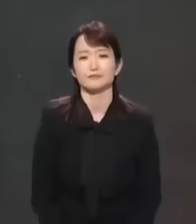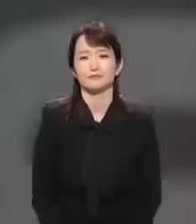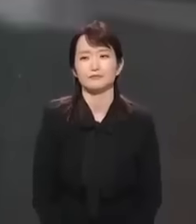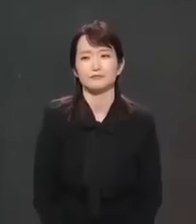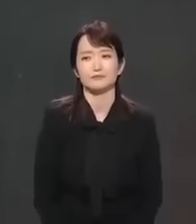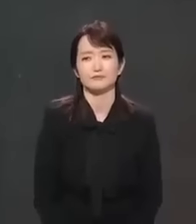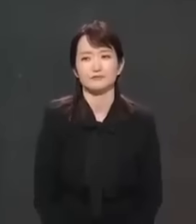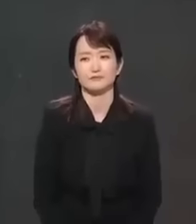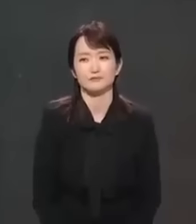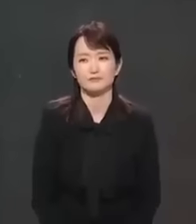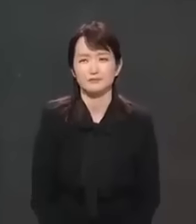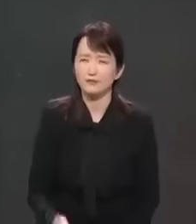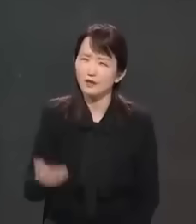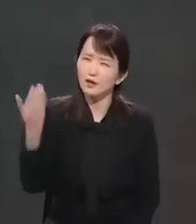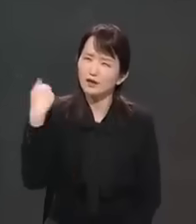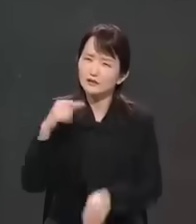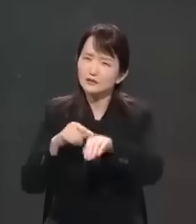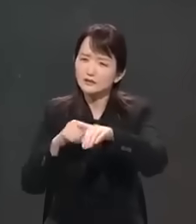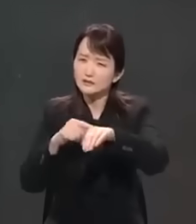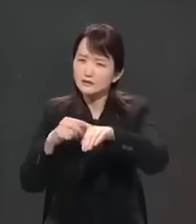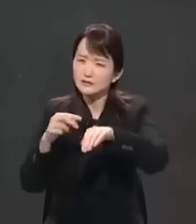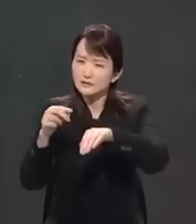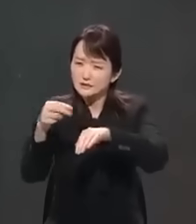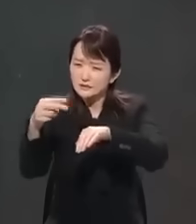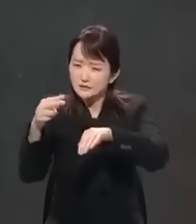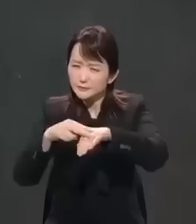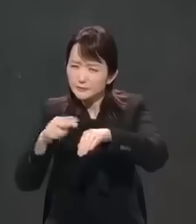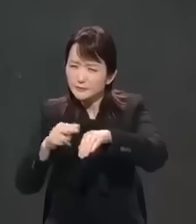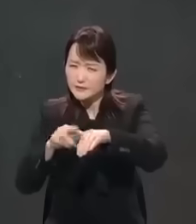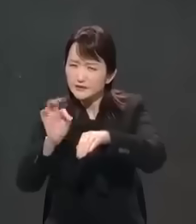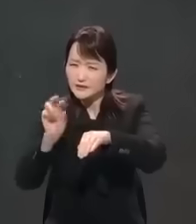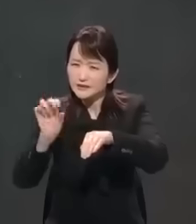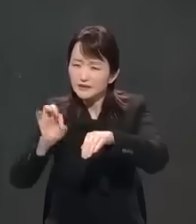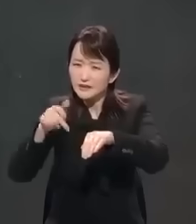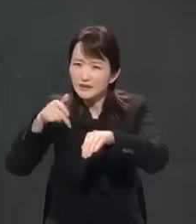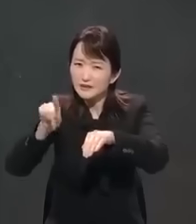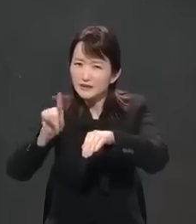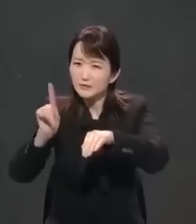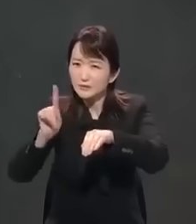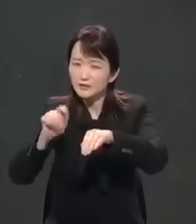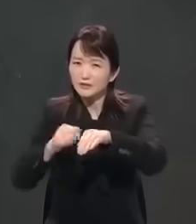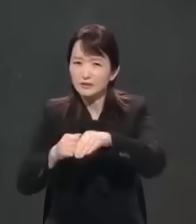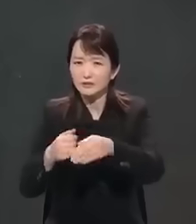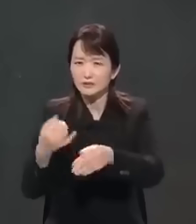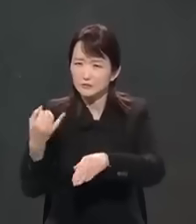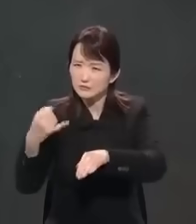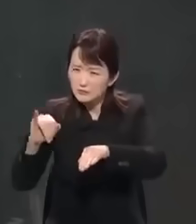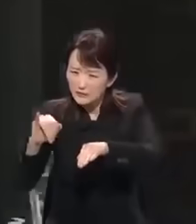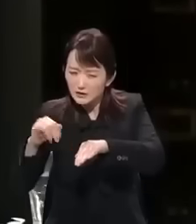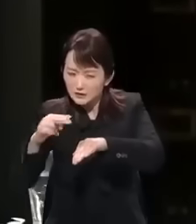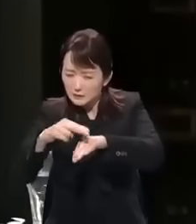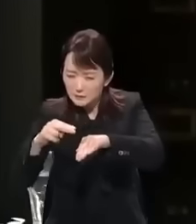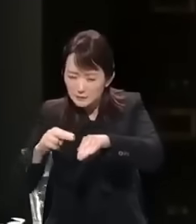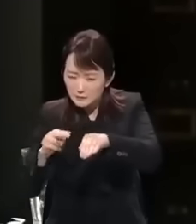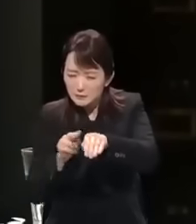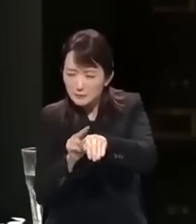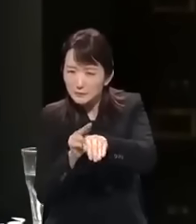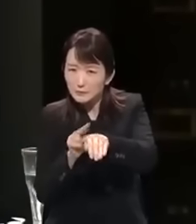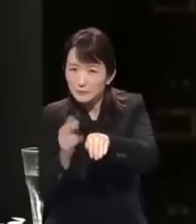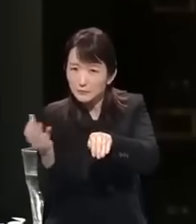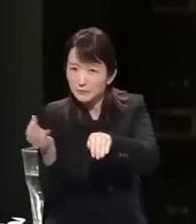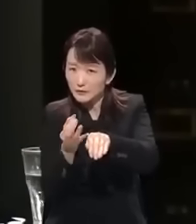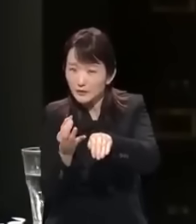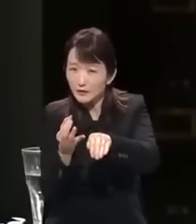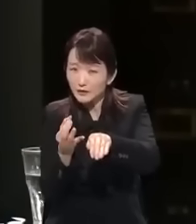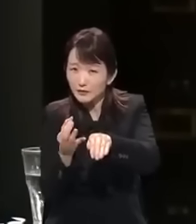짚어보죠 어 그때 그 양카 아 뭐 자 이른바 뭐 불량스럽게 치장하고 다니는 차들을